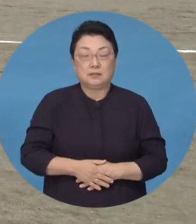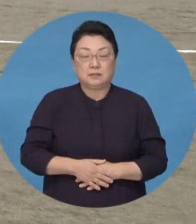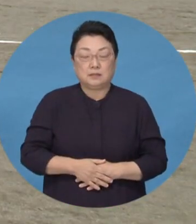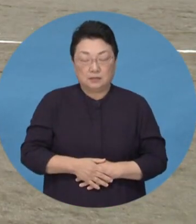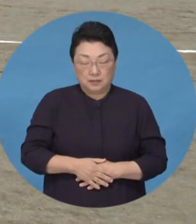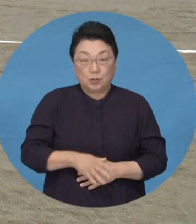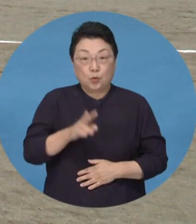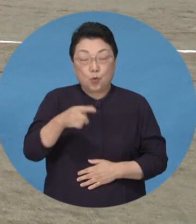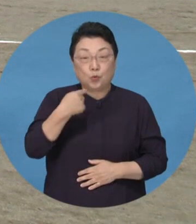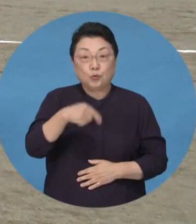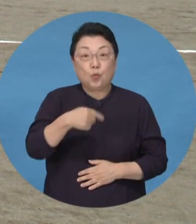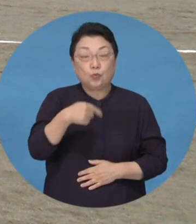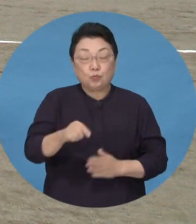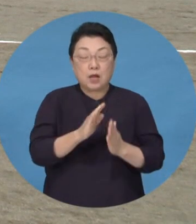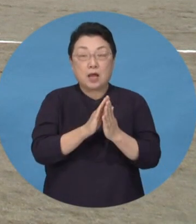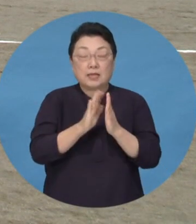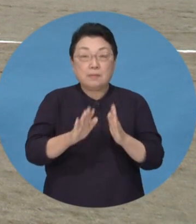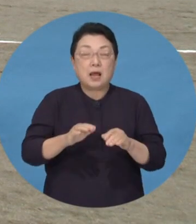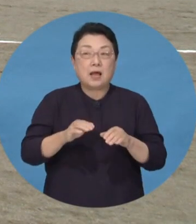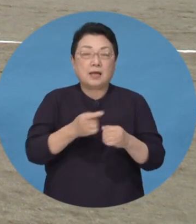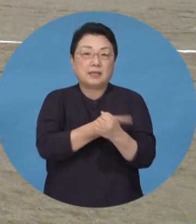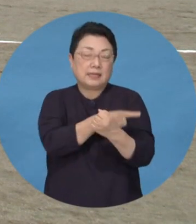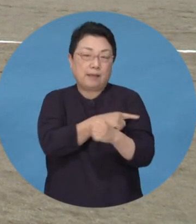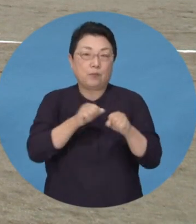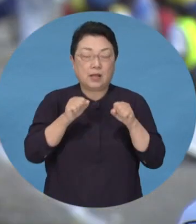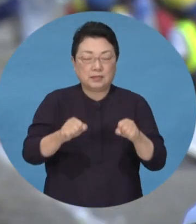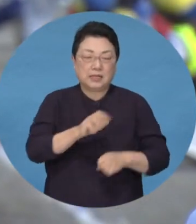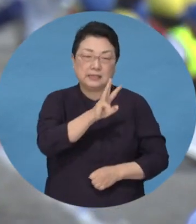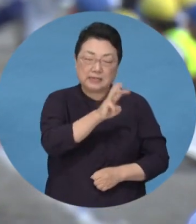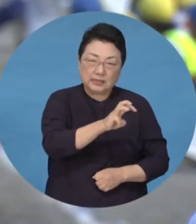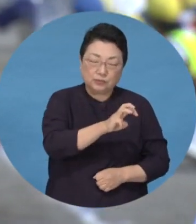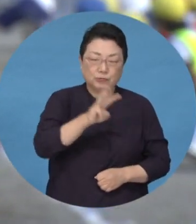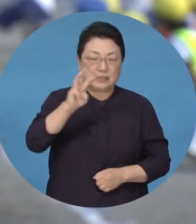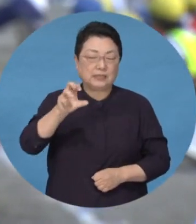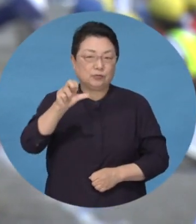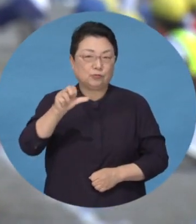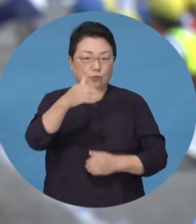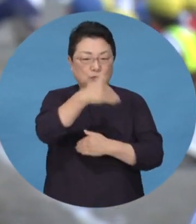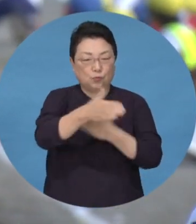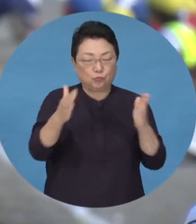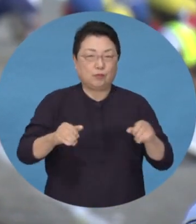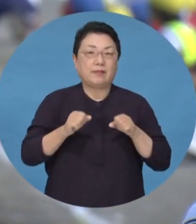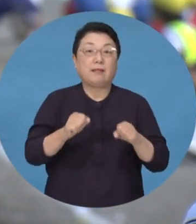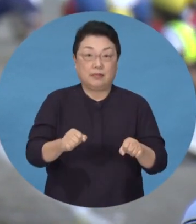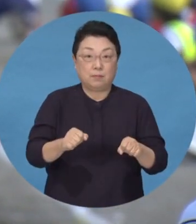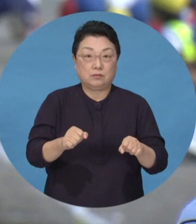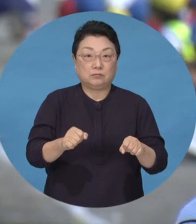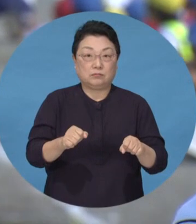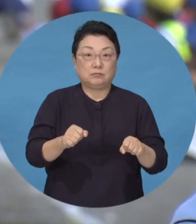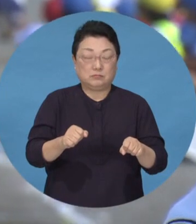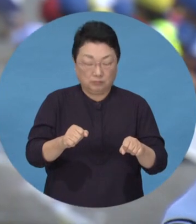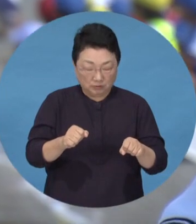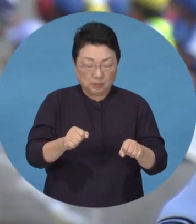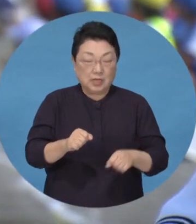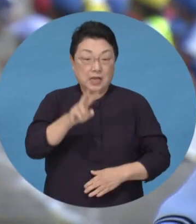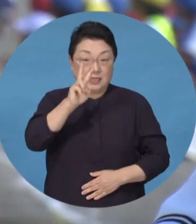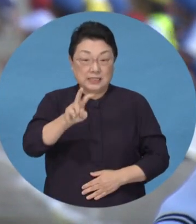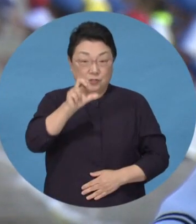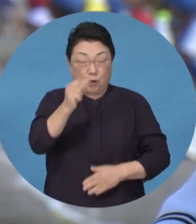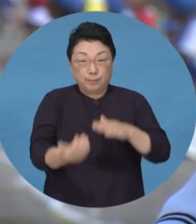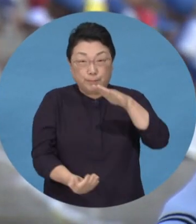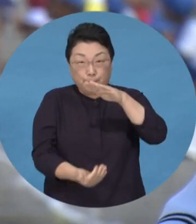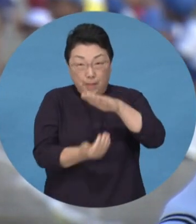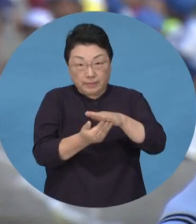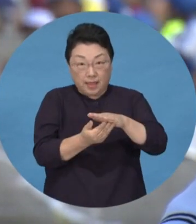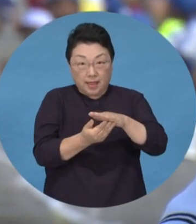人数教育は今県でもかなり力を入れた30人と35人でやってますけれども専門家によるセット25人を